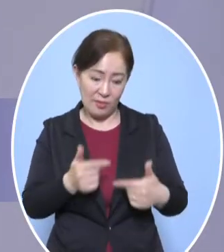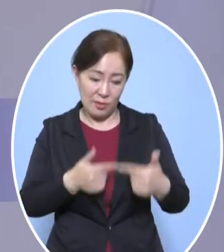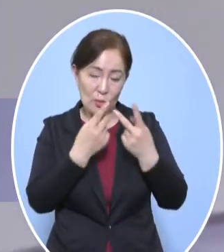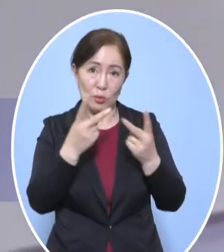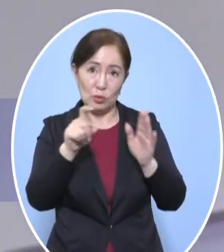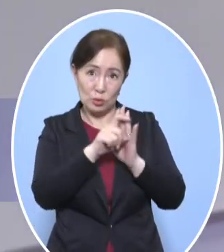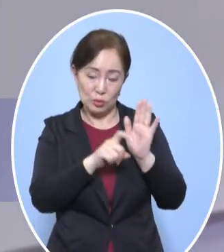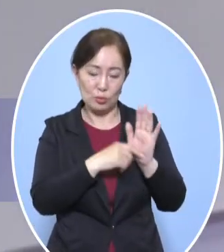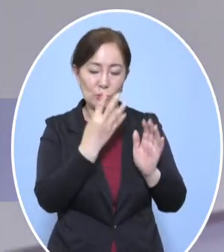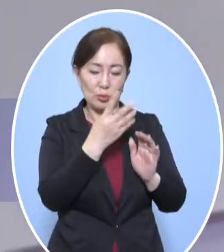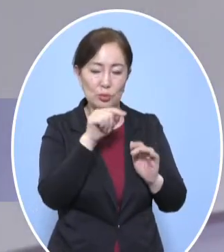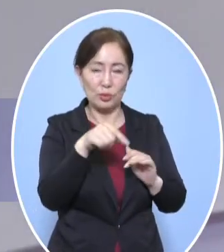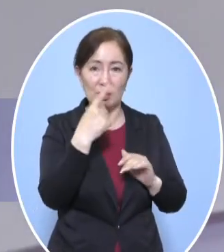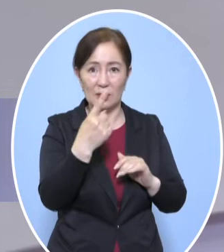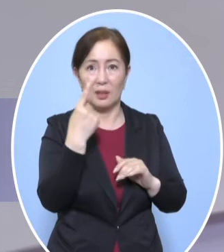Авлигатай тэмцэх үндэсний хөтөлбөрийн